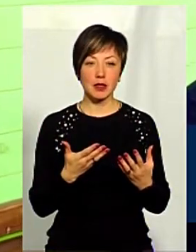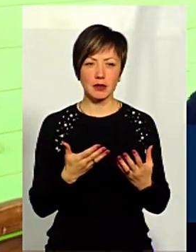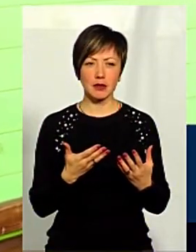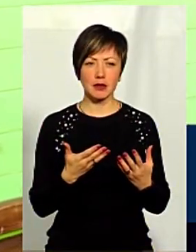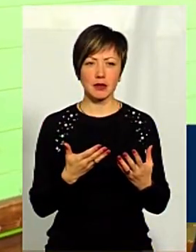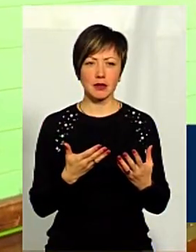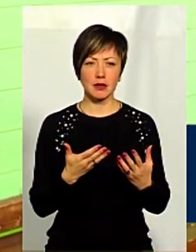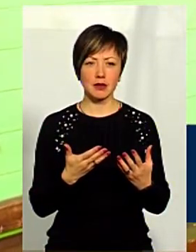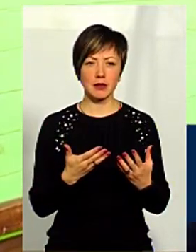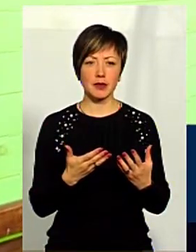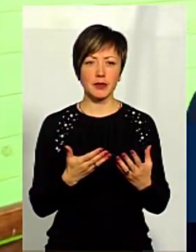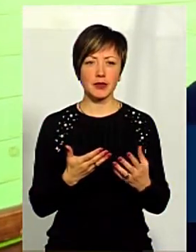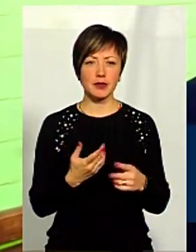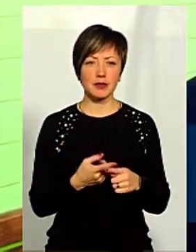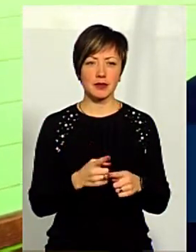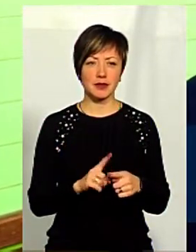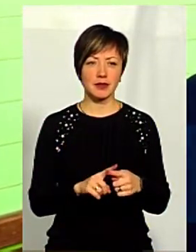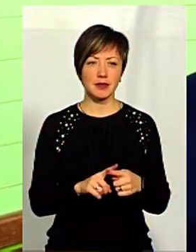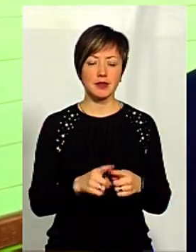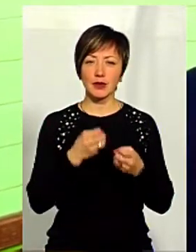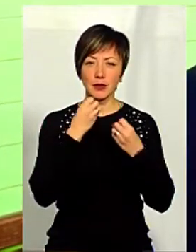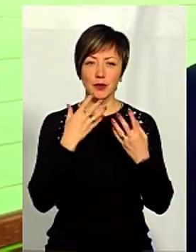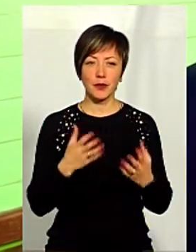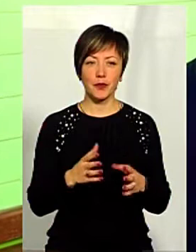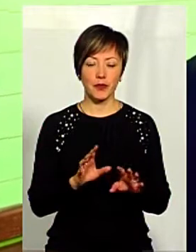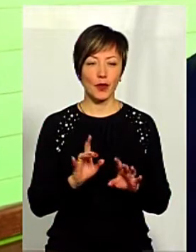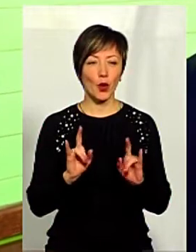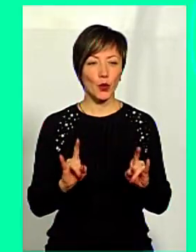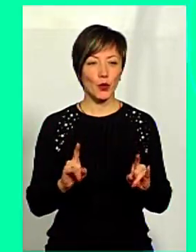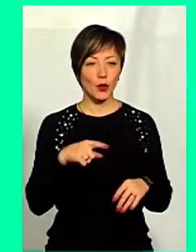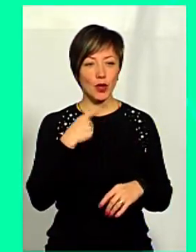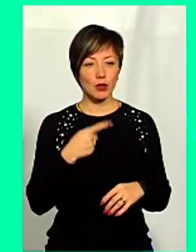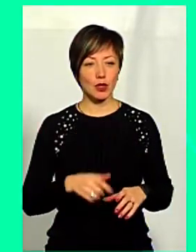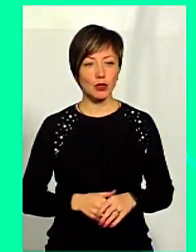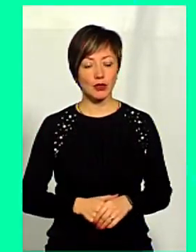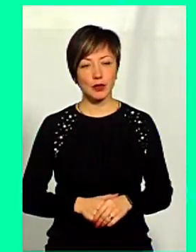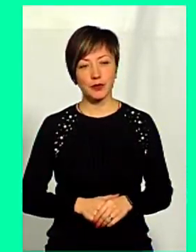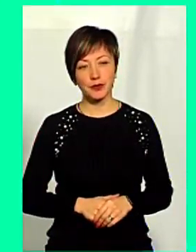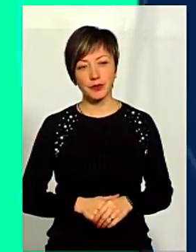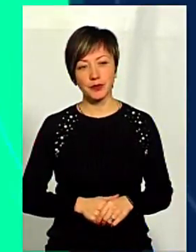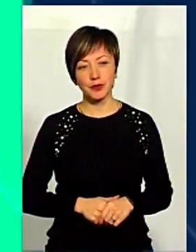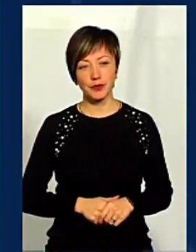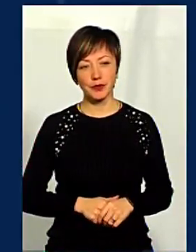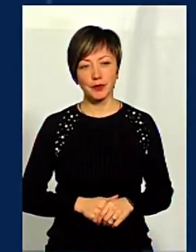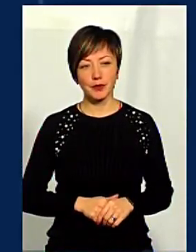це дуже добре. Так. Це круто, як то кажуть.